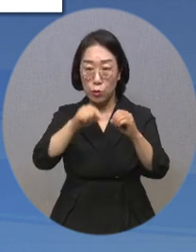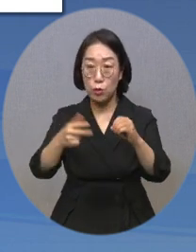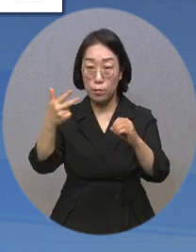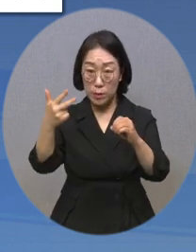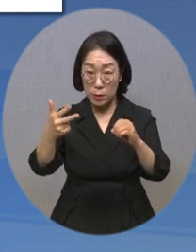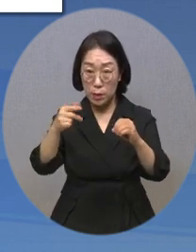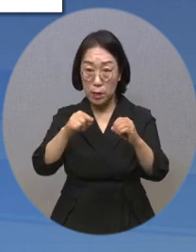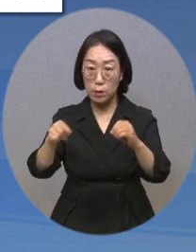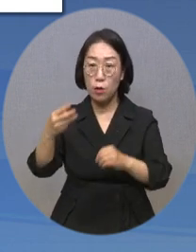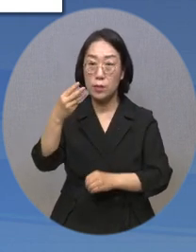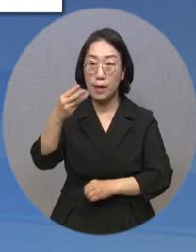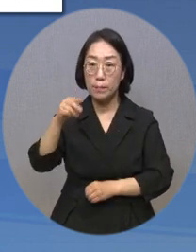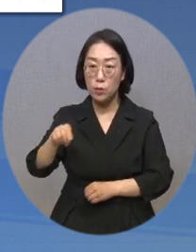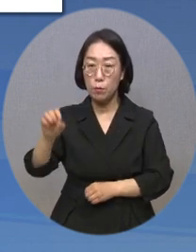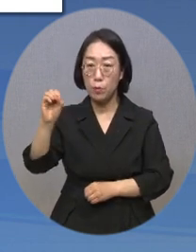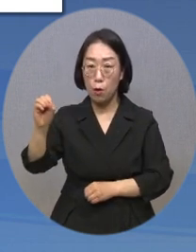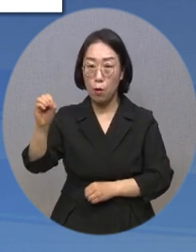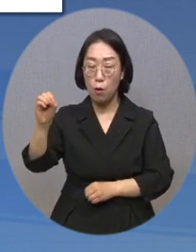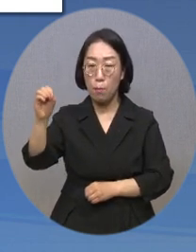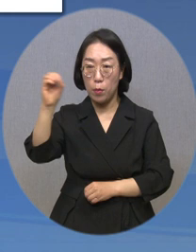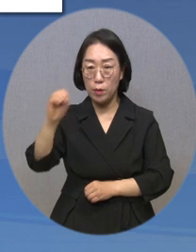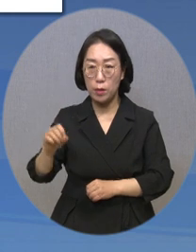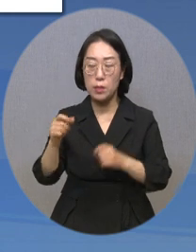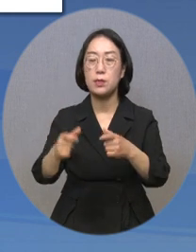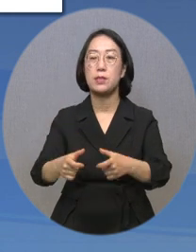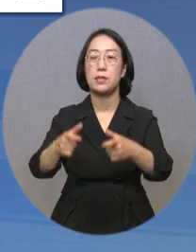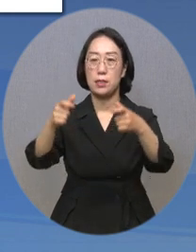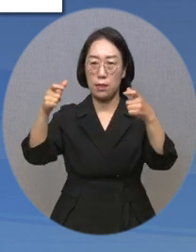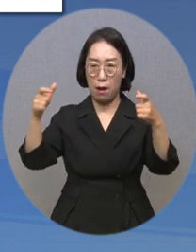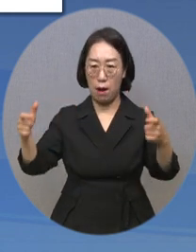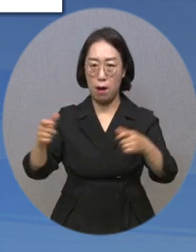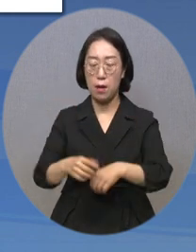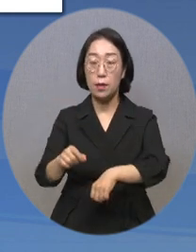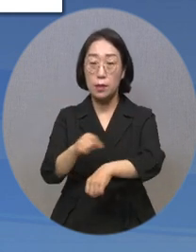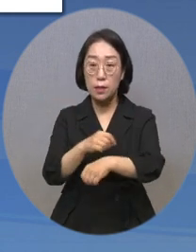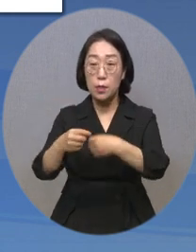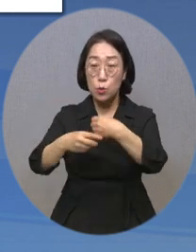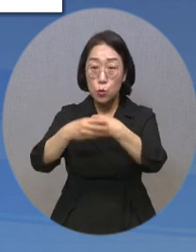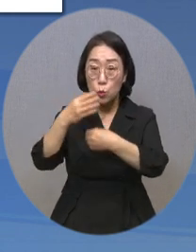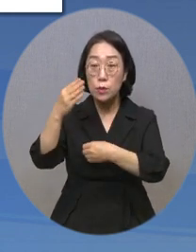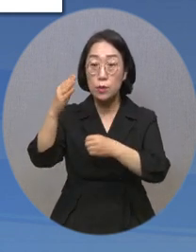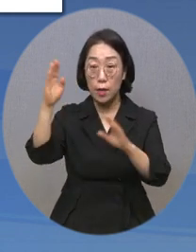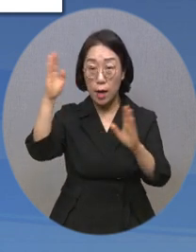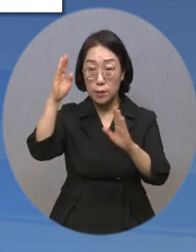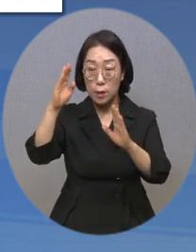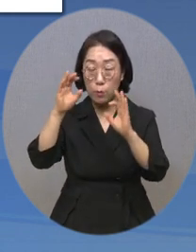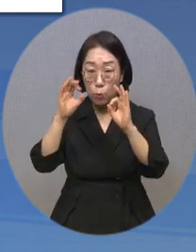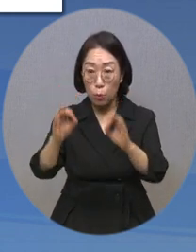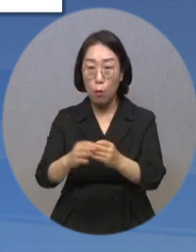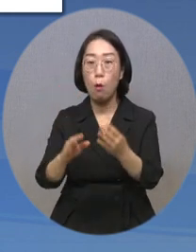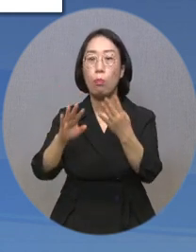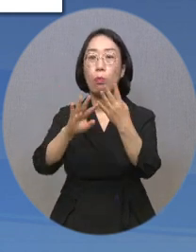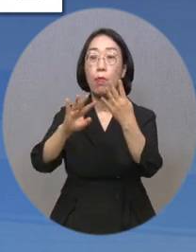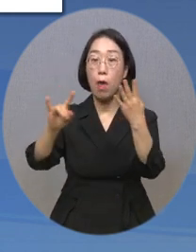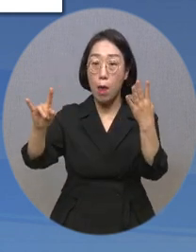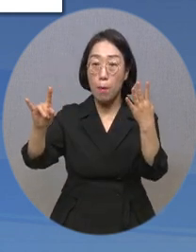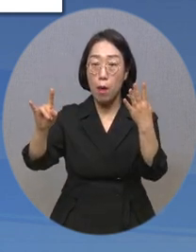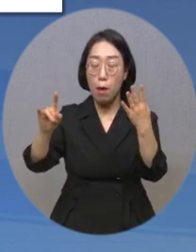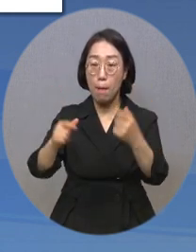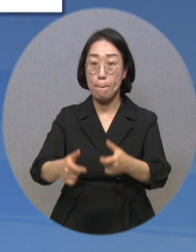0.7%에서 3.0%로 높아졌습니다. 특히 초등학교의 경우 그 비중이 4배 가까이